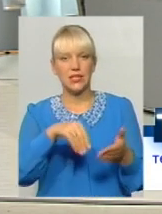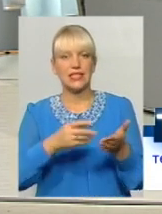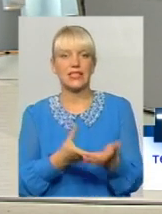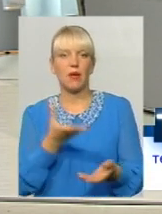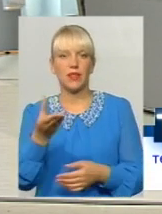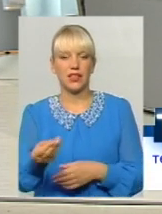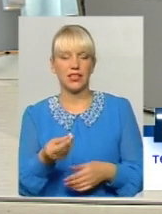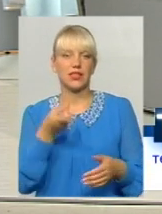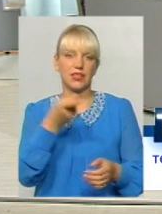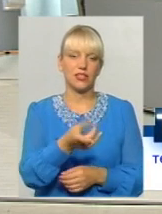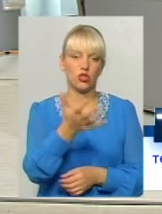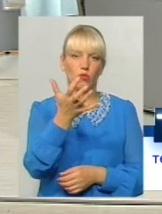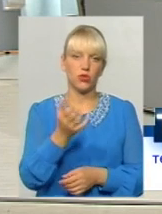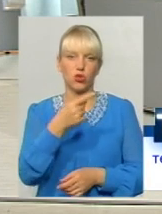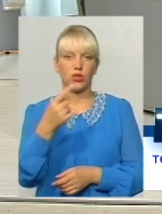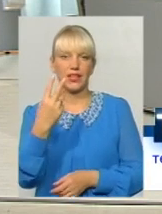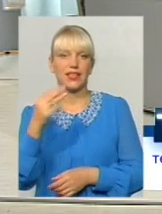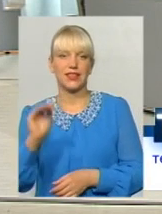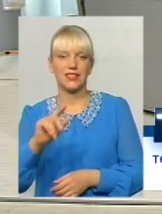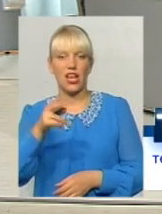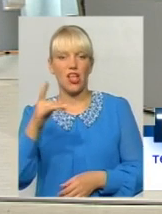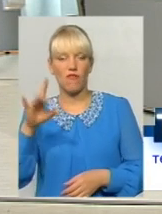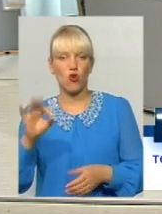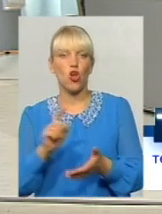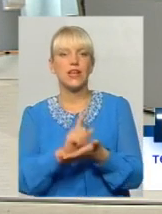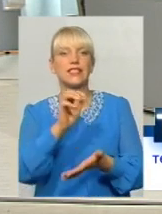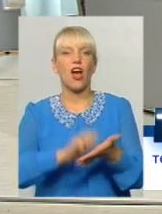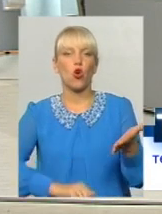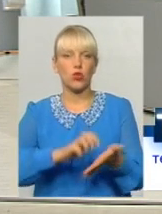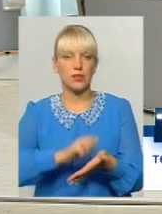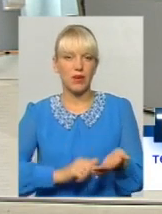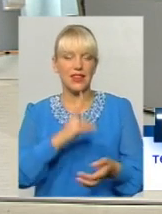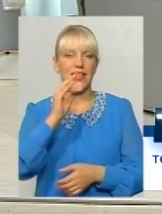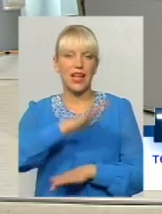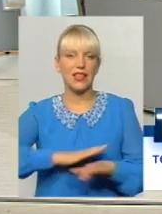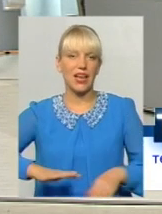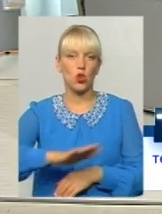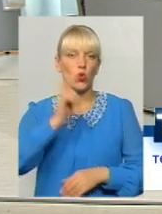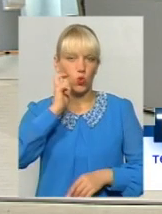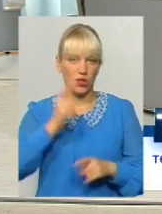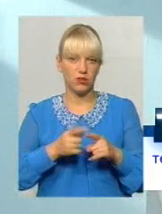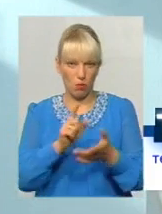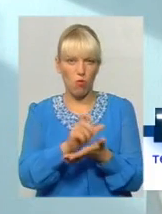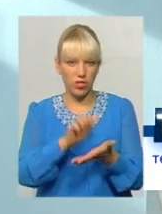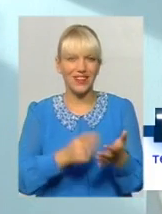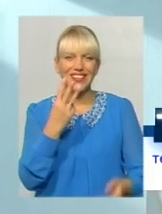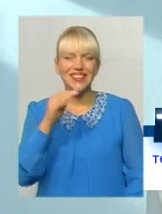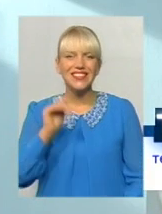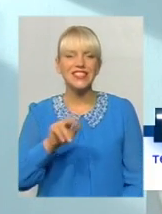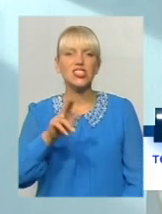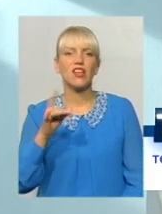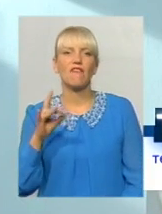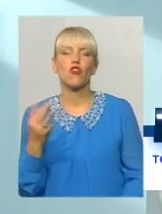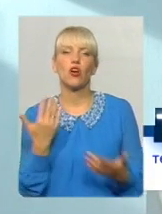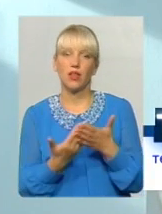від 1500 до 3 тисяч євро за розмитнення? На території України це податки наші 3 тисячі євро. Розумієте, транспортний